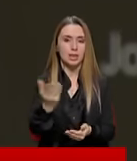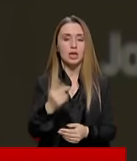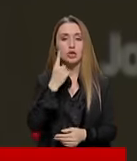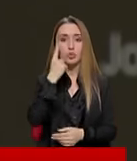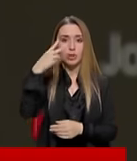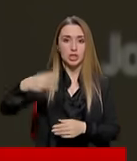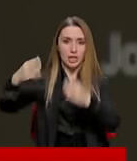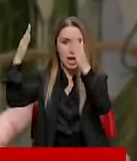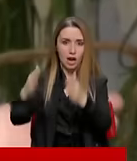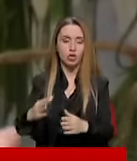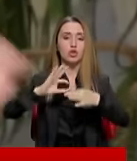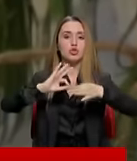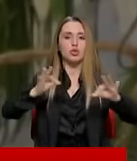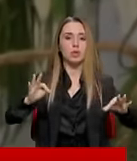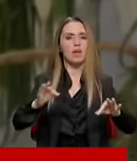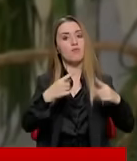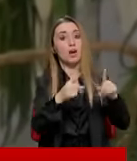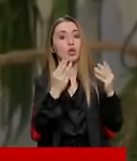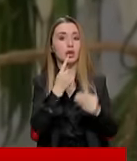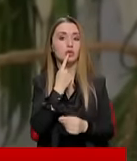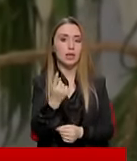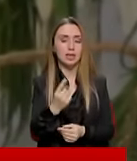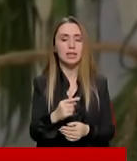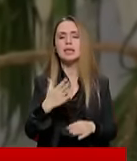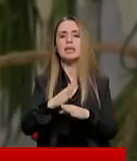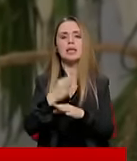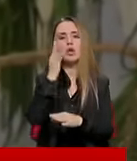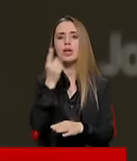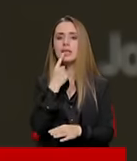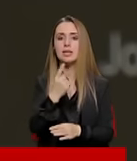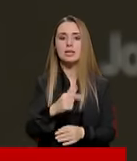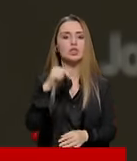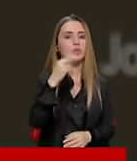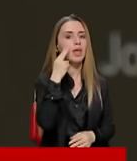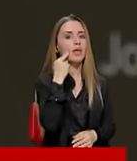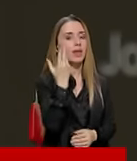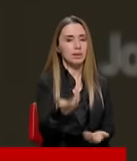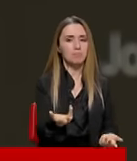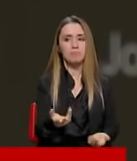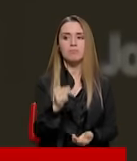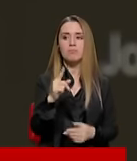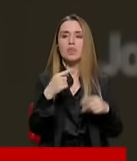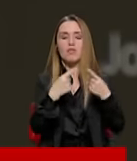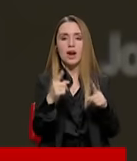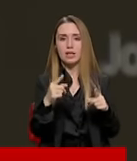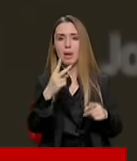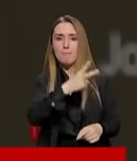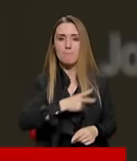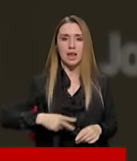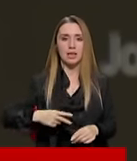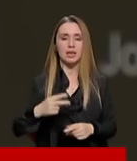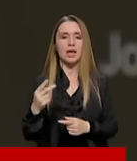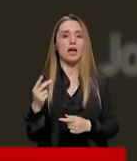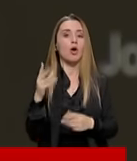Cumhurbaşkanı Erdoğan'ın söyleminden biraz daha farklı Sizinki neden Öyle dediniz şimdi Efendim Tabii bir farklı belediyecilik ortaya